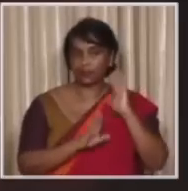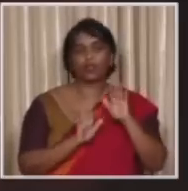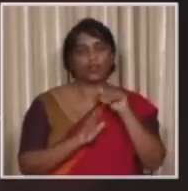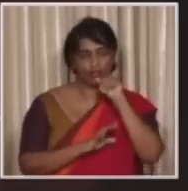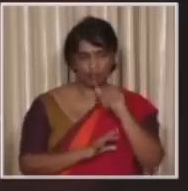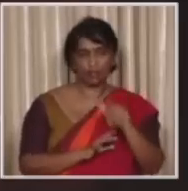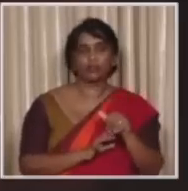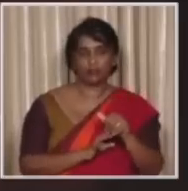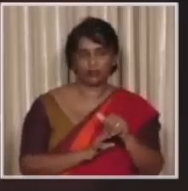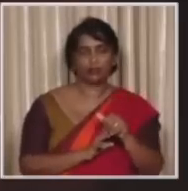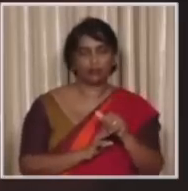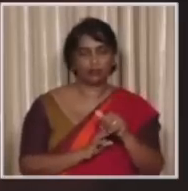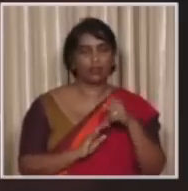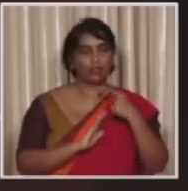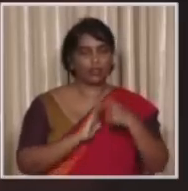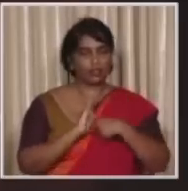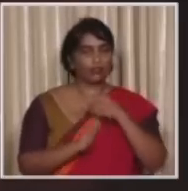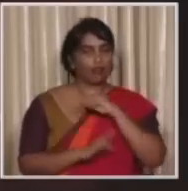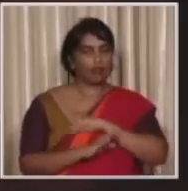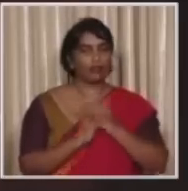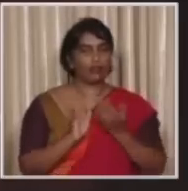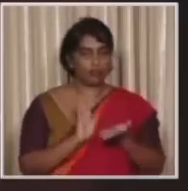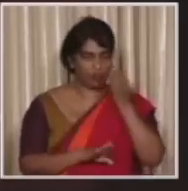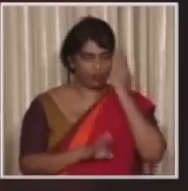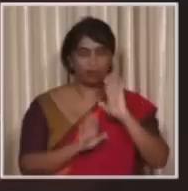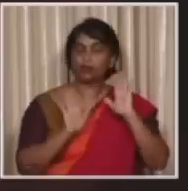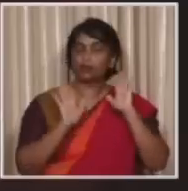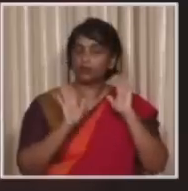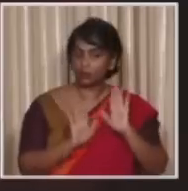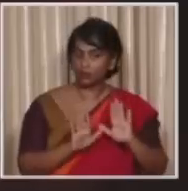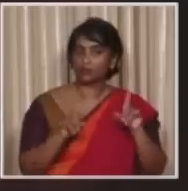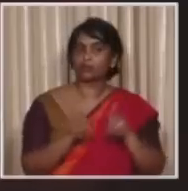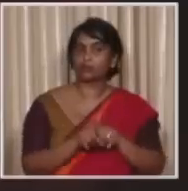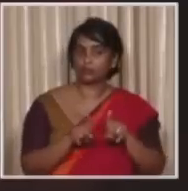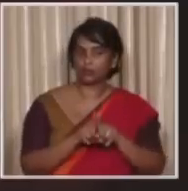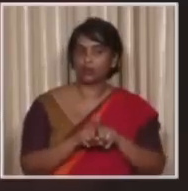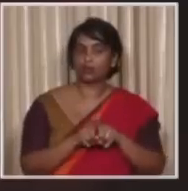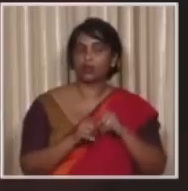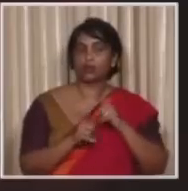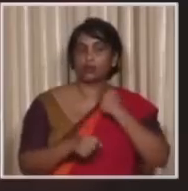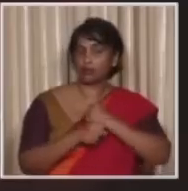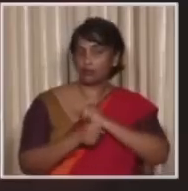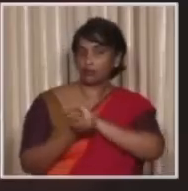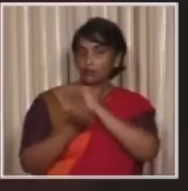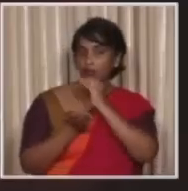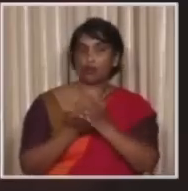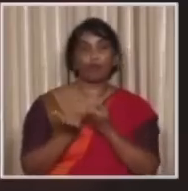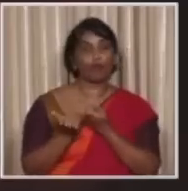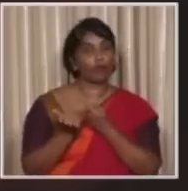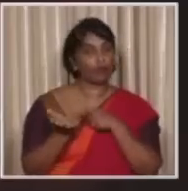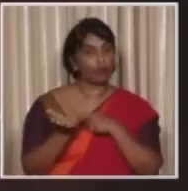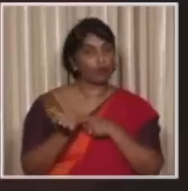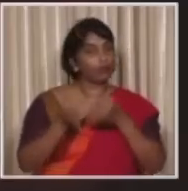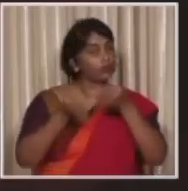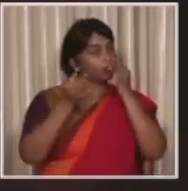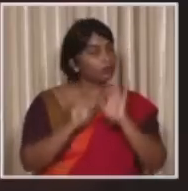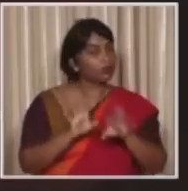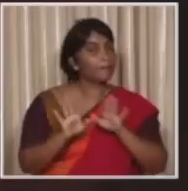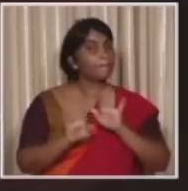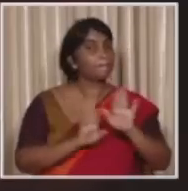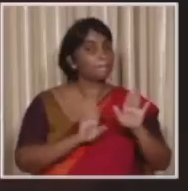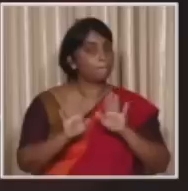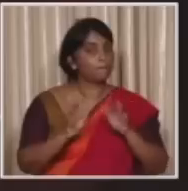etta. Deshiya adayam ihala daaganna oni. Habai e wagema baandagare thiyena mudal nivaradiwa